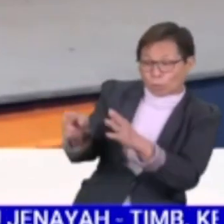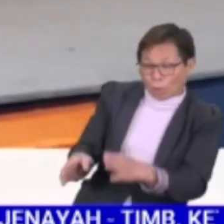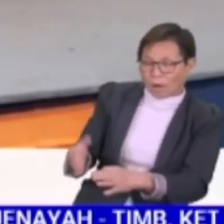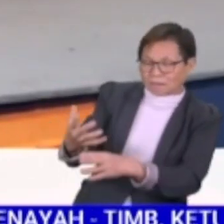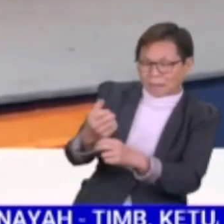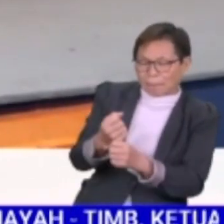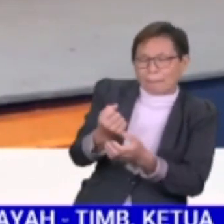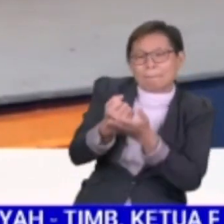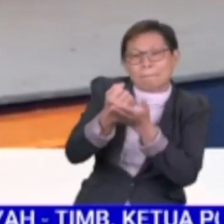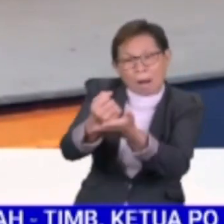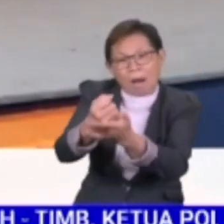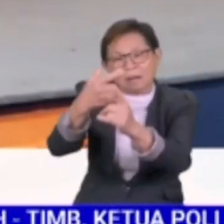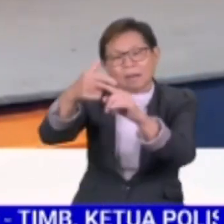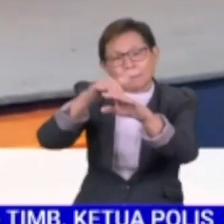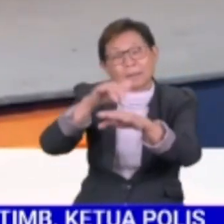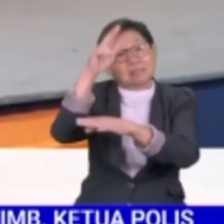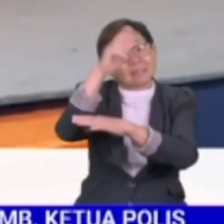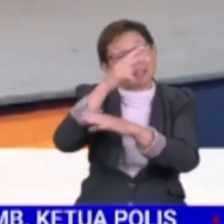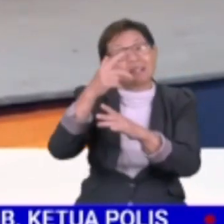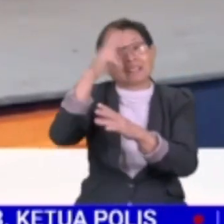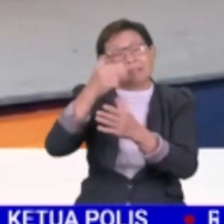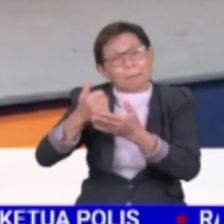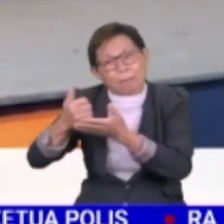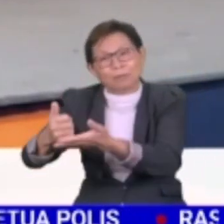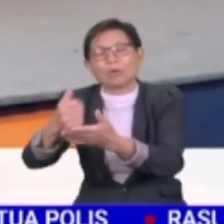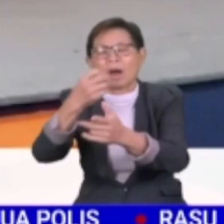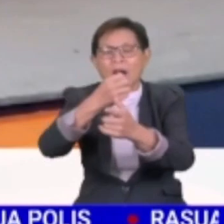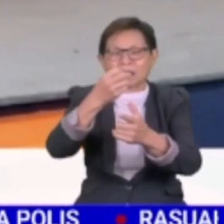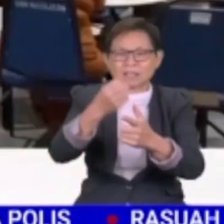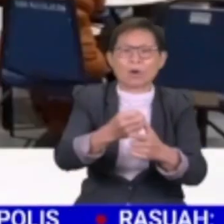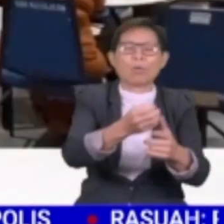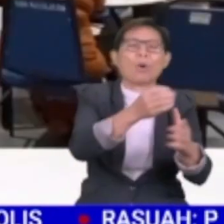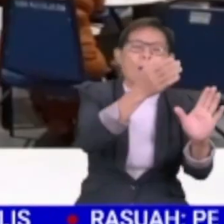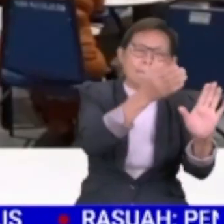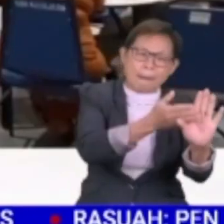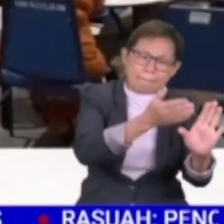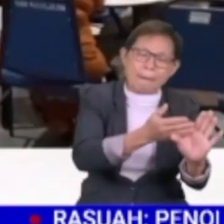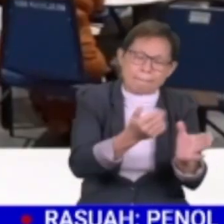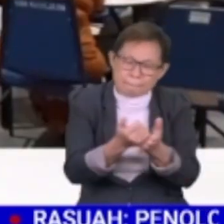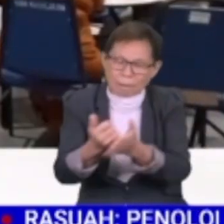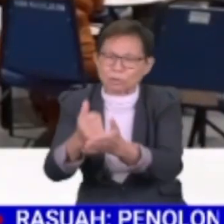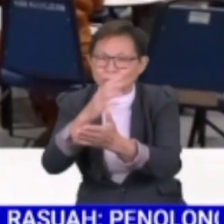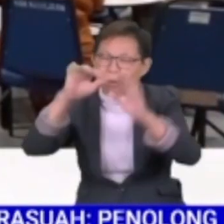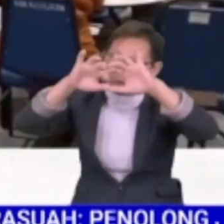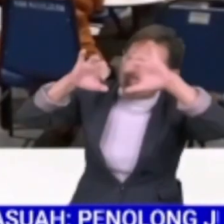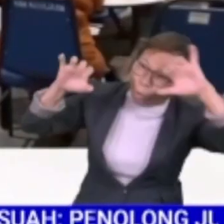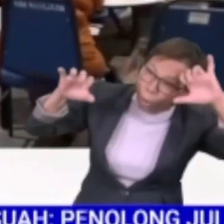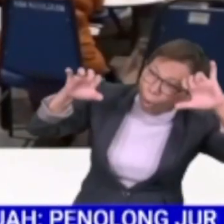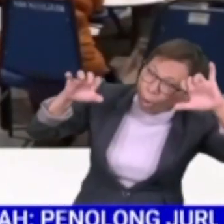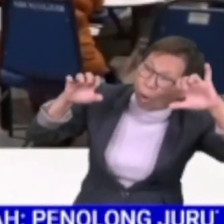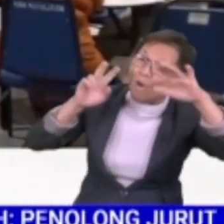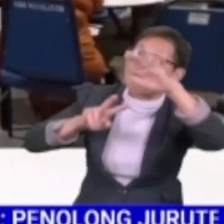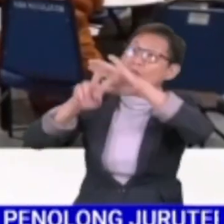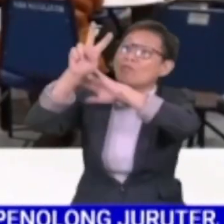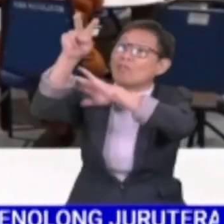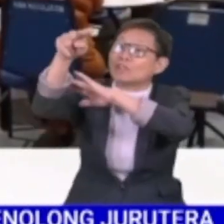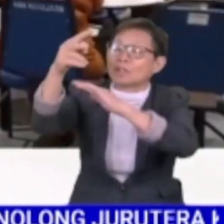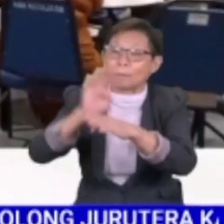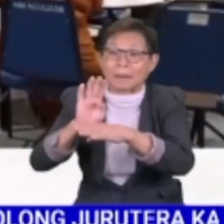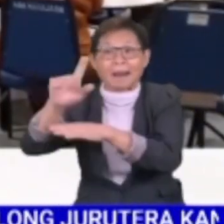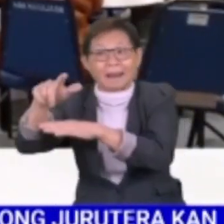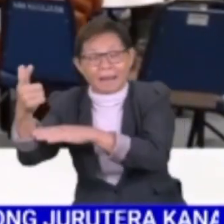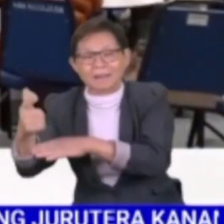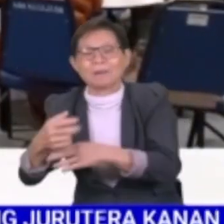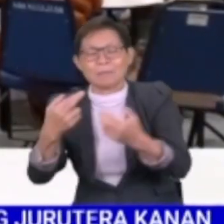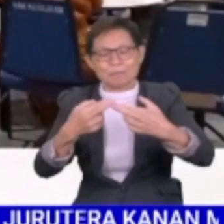wine mendapat bantuannya daripada kerajaan maupun institusi keuangan dan dapat meneror ke prospek penjagaan lain Beliau